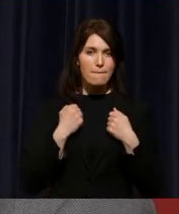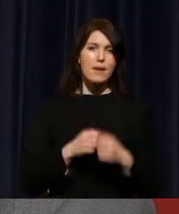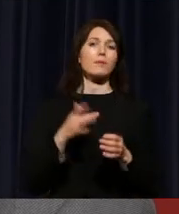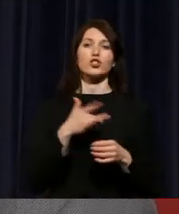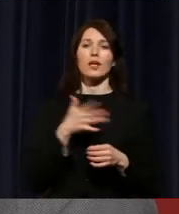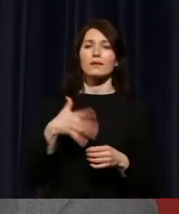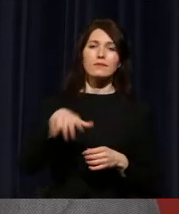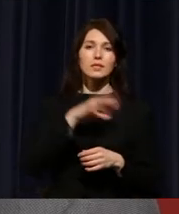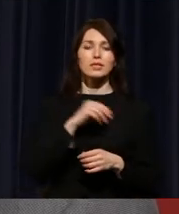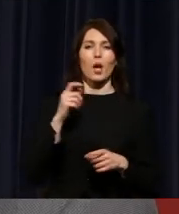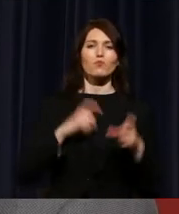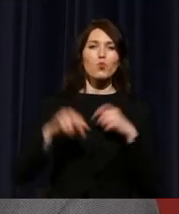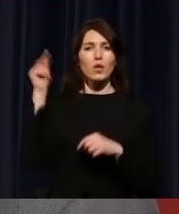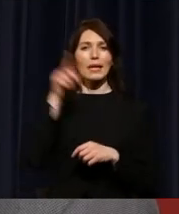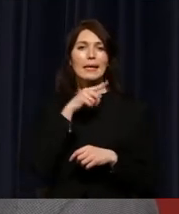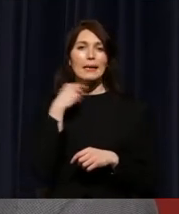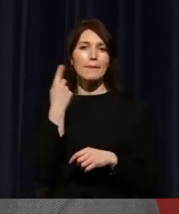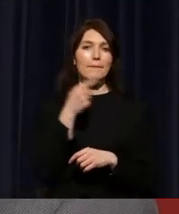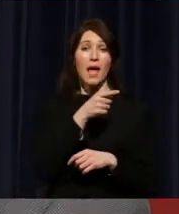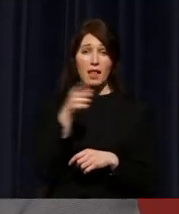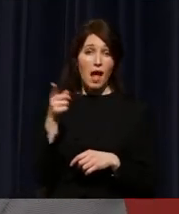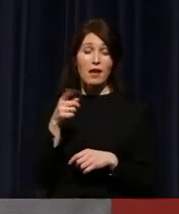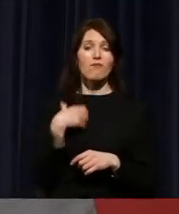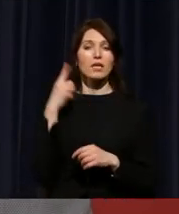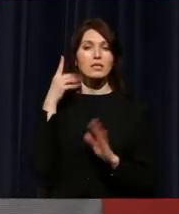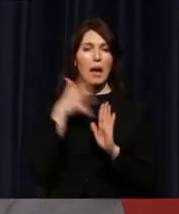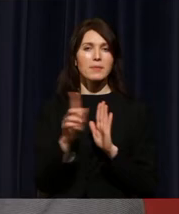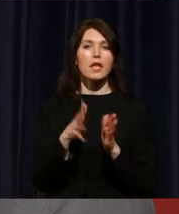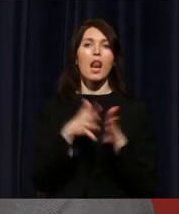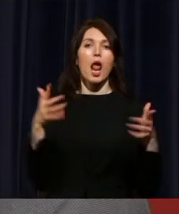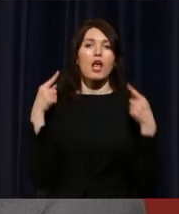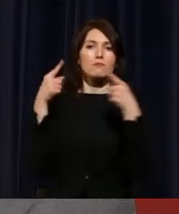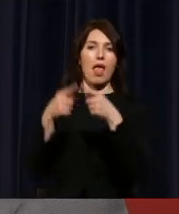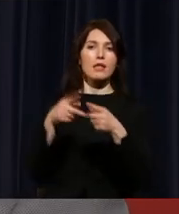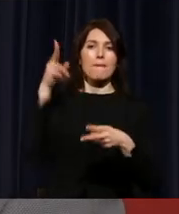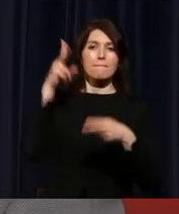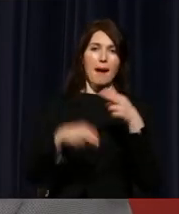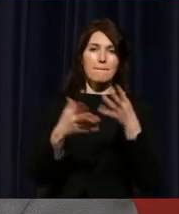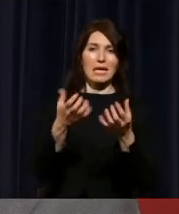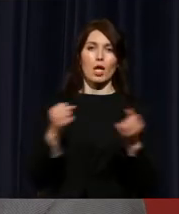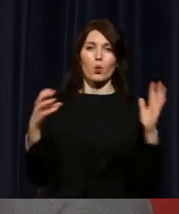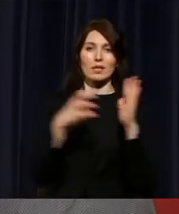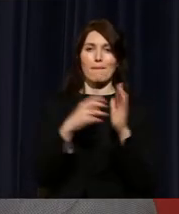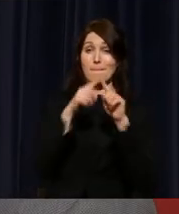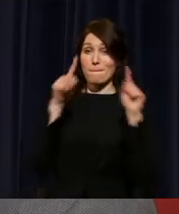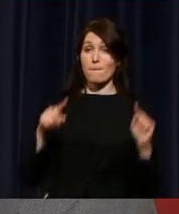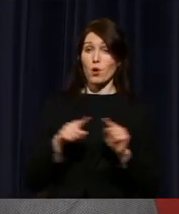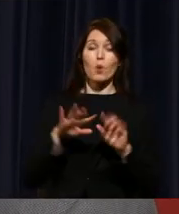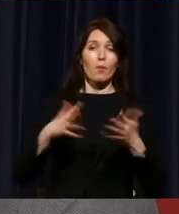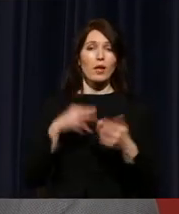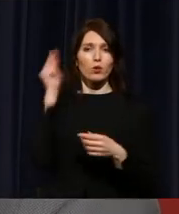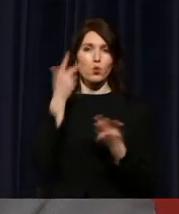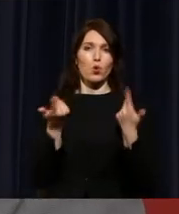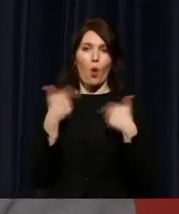visiem studenti gribētājiem ir jāsaprot, ka ir tas lielais mērķis pabeigt un iegūt to diplomu, bet studiju